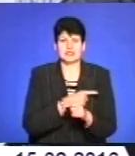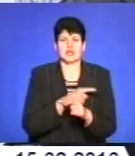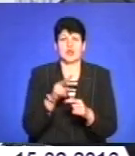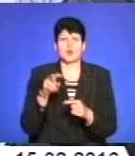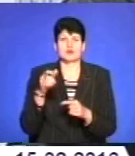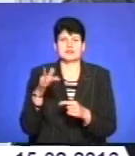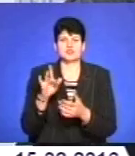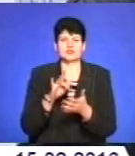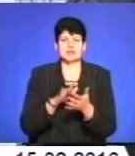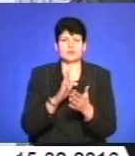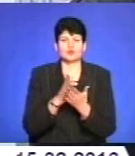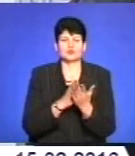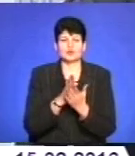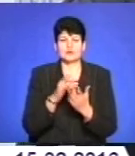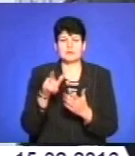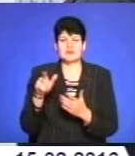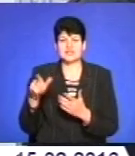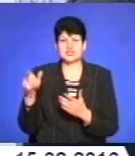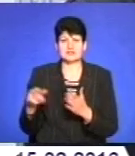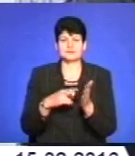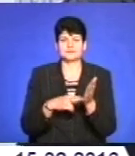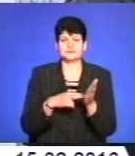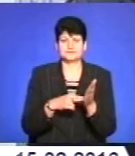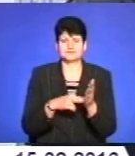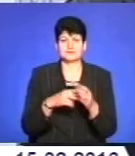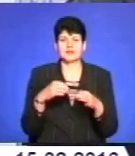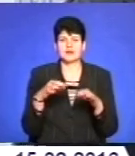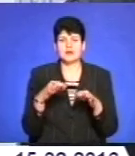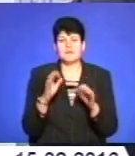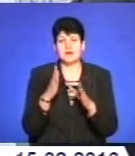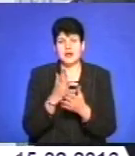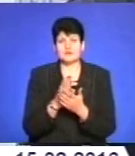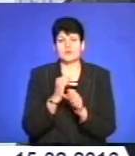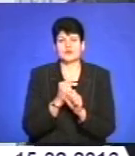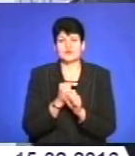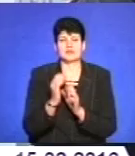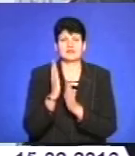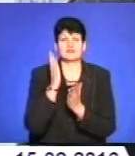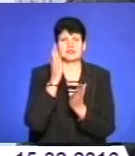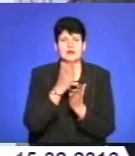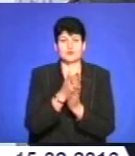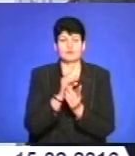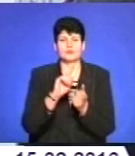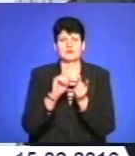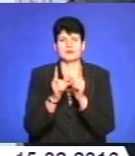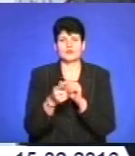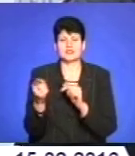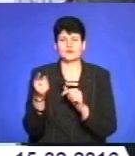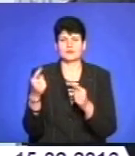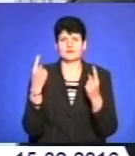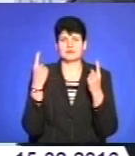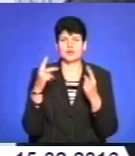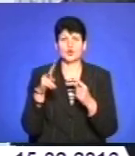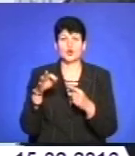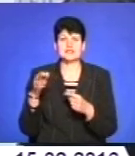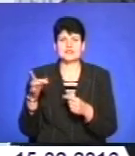обслуговувати пасажирів залізничного транспорту, а також маємо працювати в напрямку перетворення Тернополя як потужного